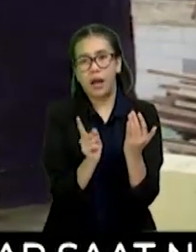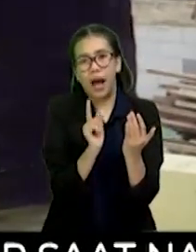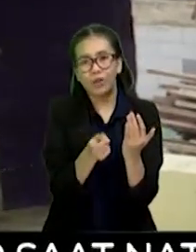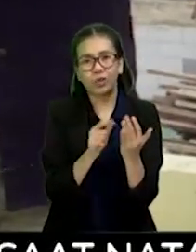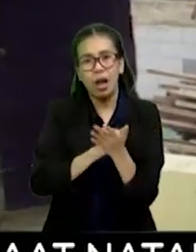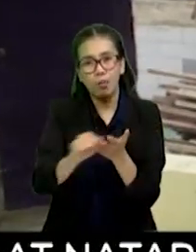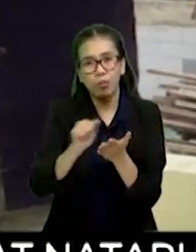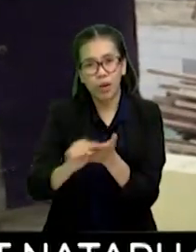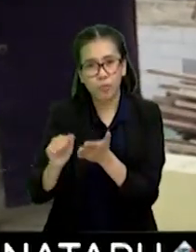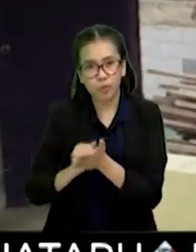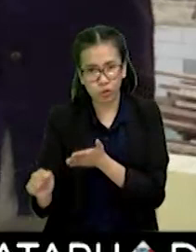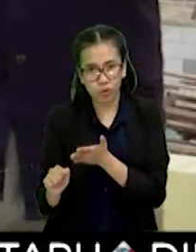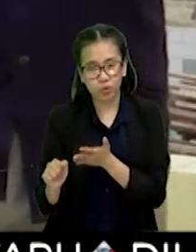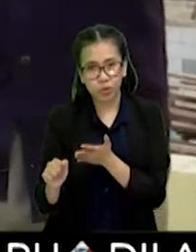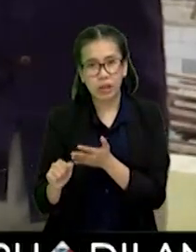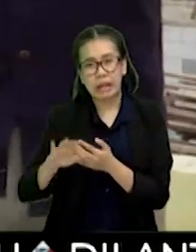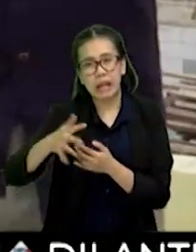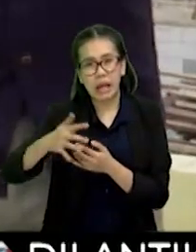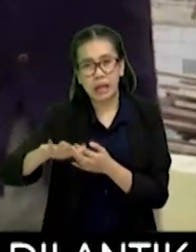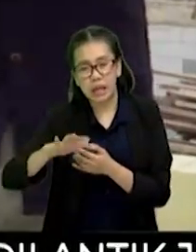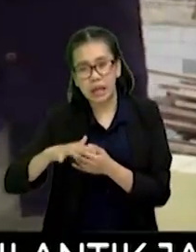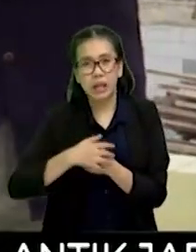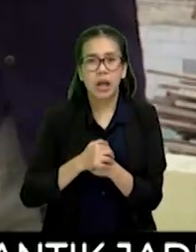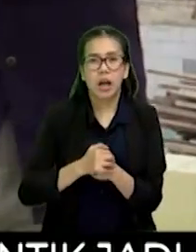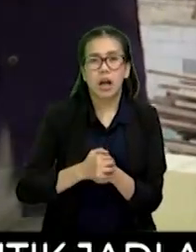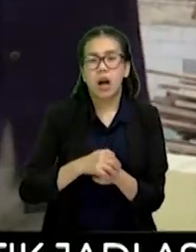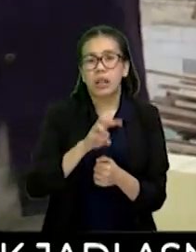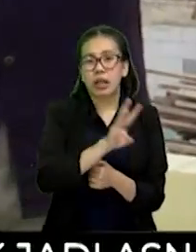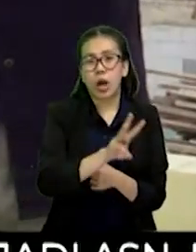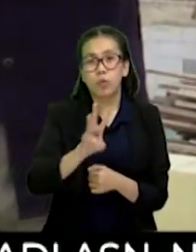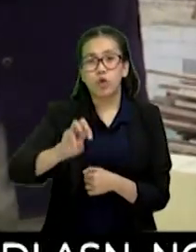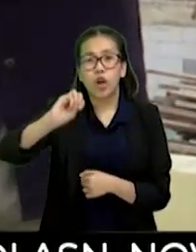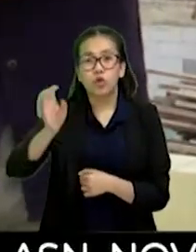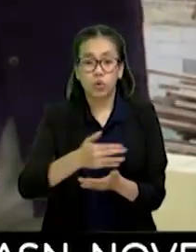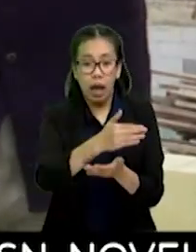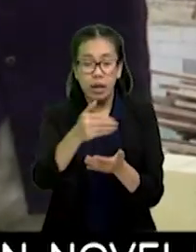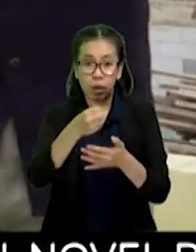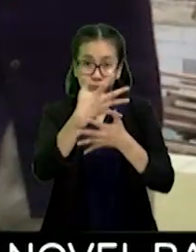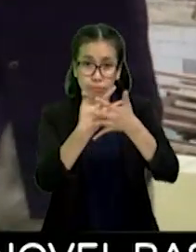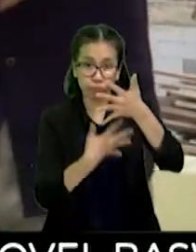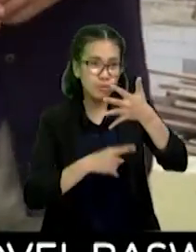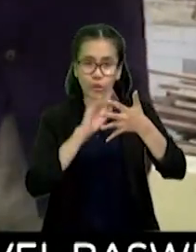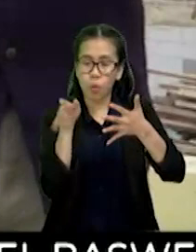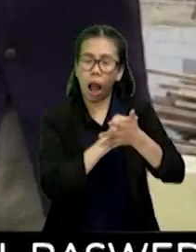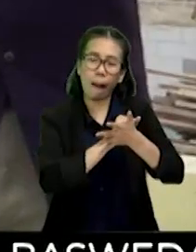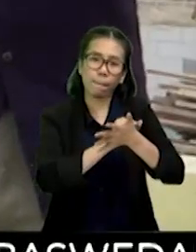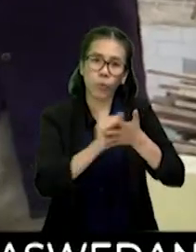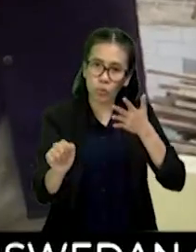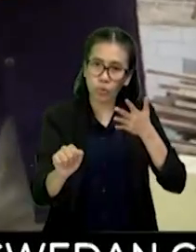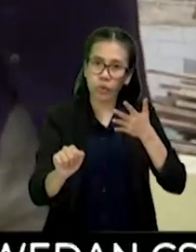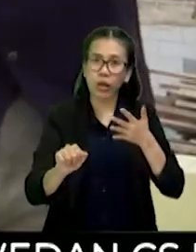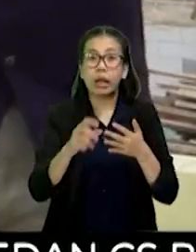sosial di Indonesia total sebanyak 33000000 data dihilangkan tak main-main angka